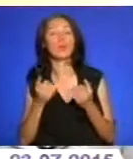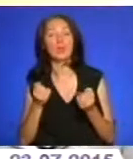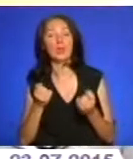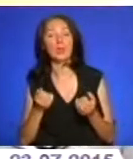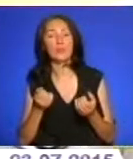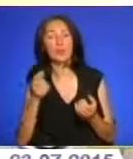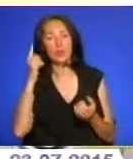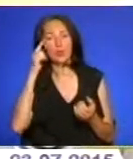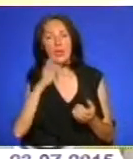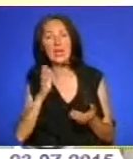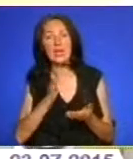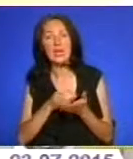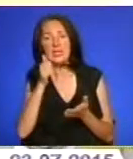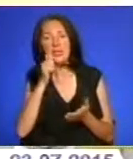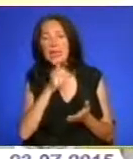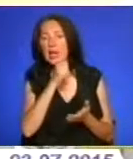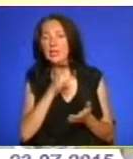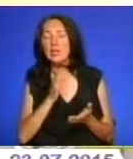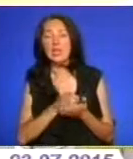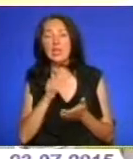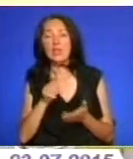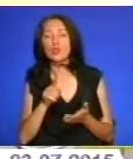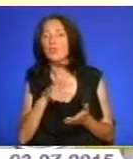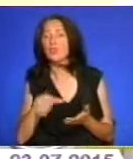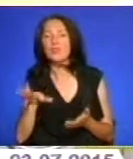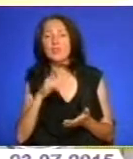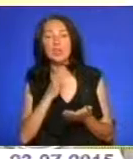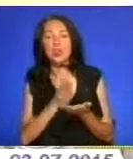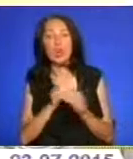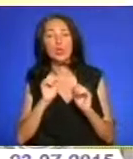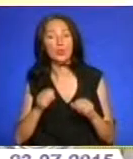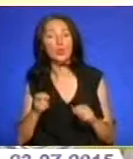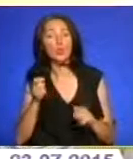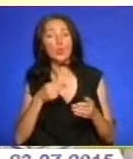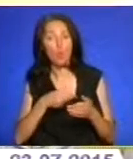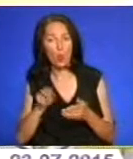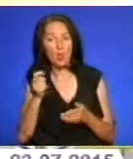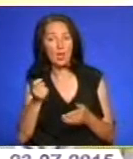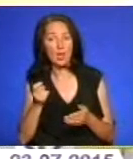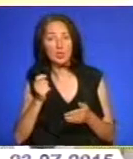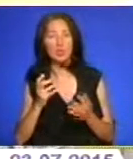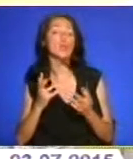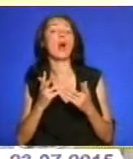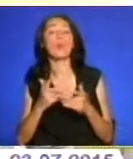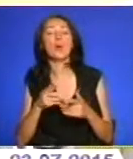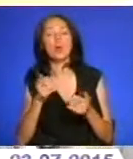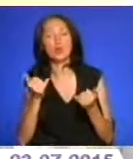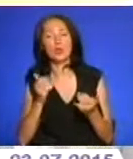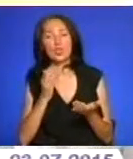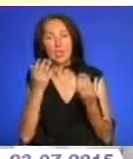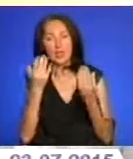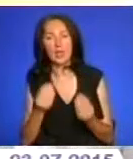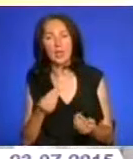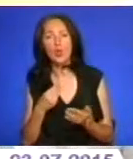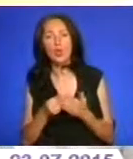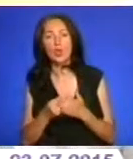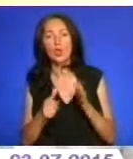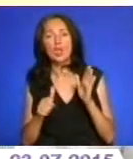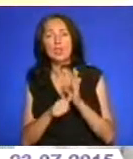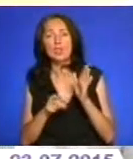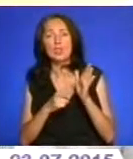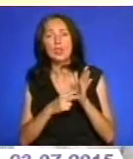для вас секретом, є те, що не всі мають можливість купити касові апарати, тому що він на сьогоднішній день коштує